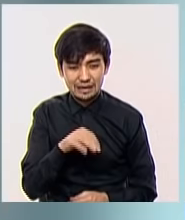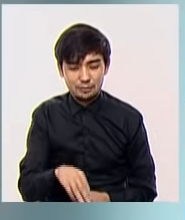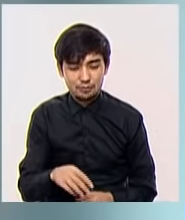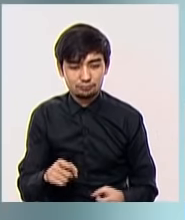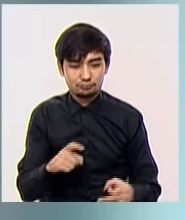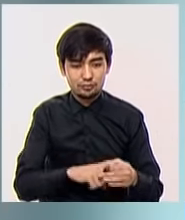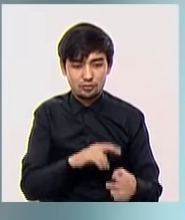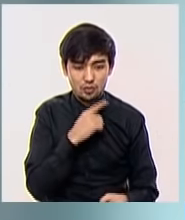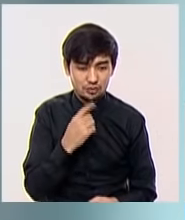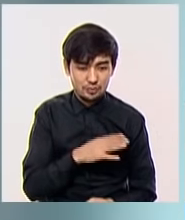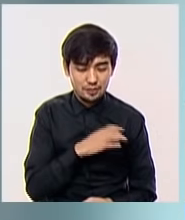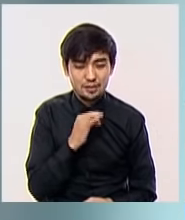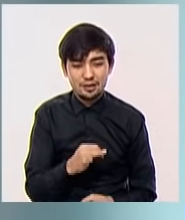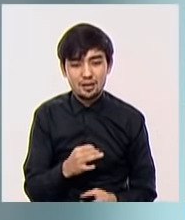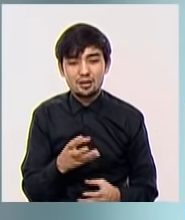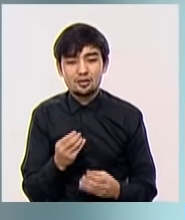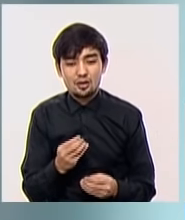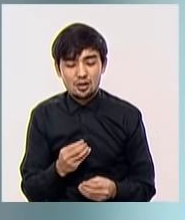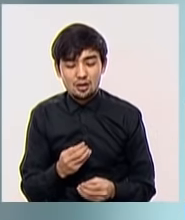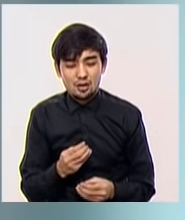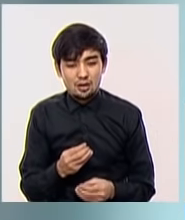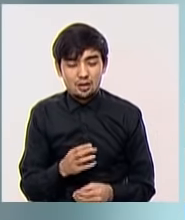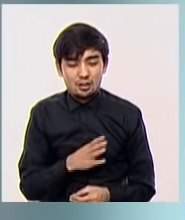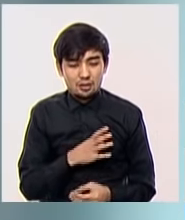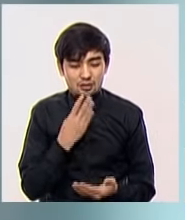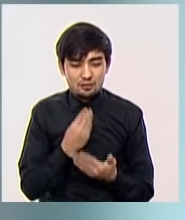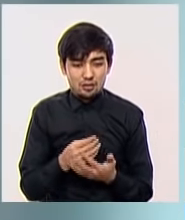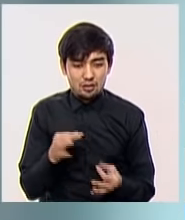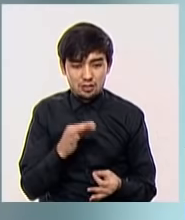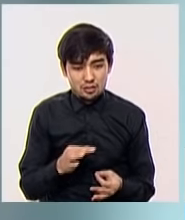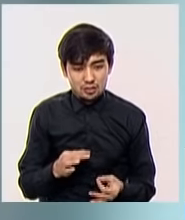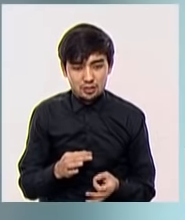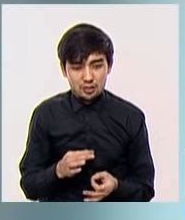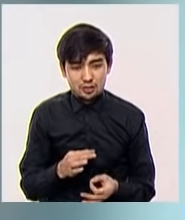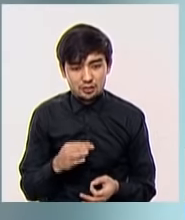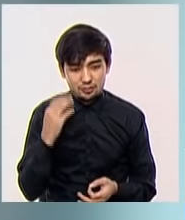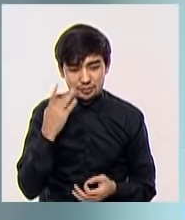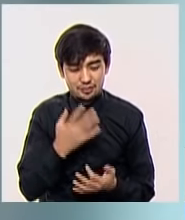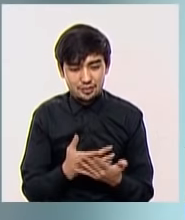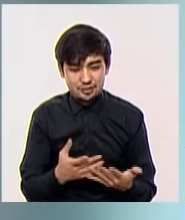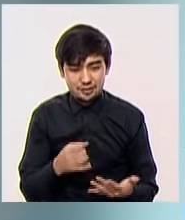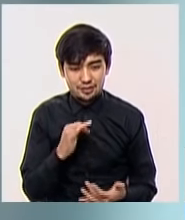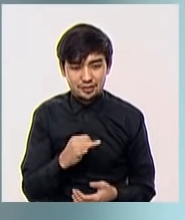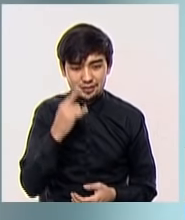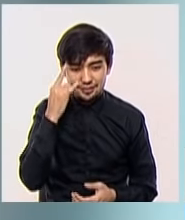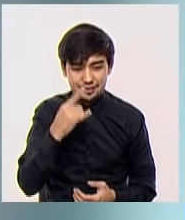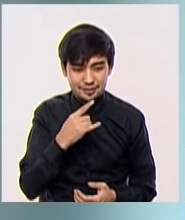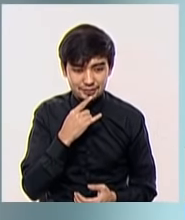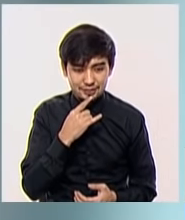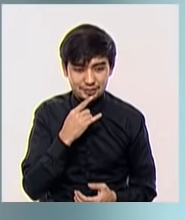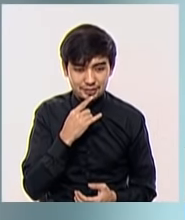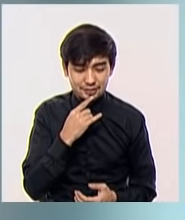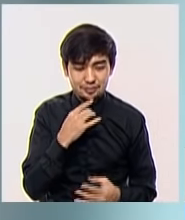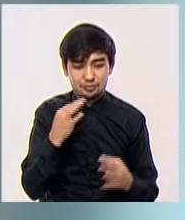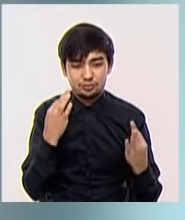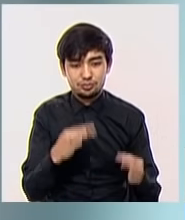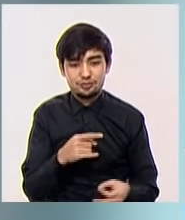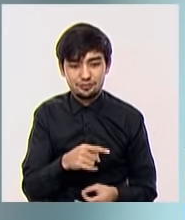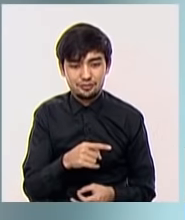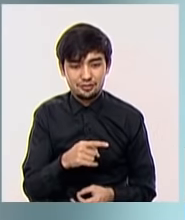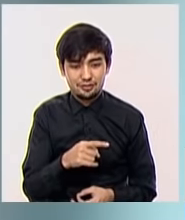позже были определенного рода намеки на то чтобы казахстан одобрил это